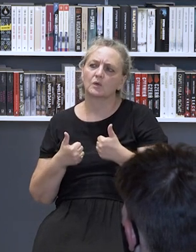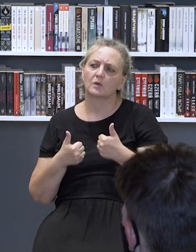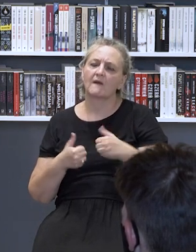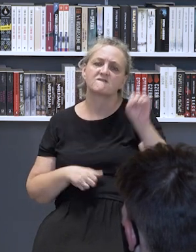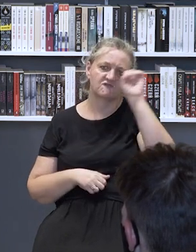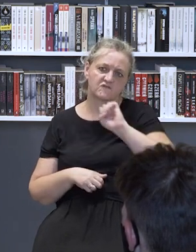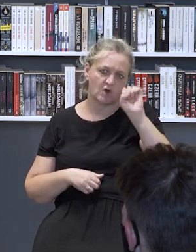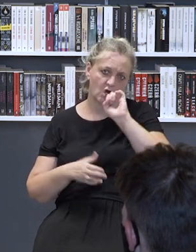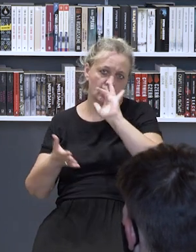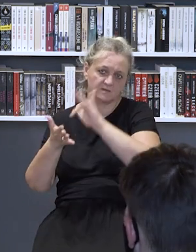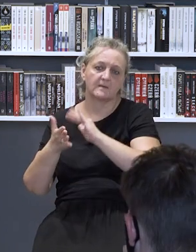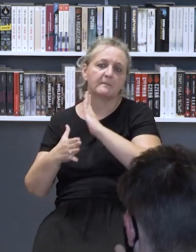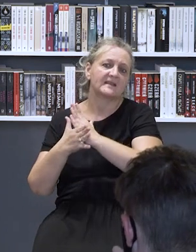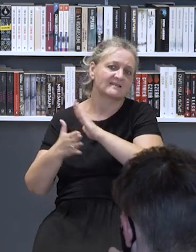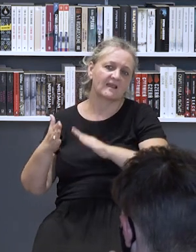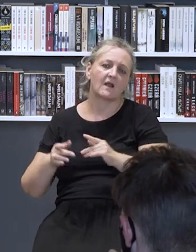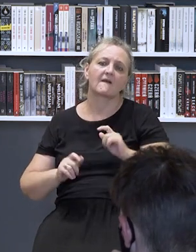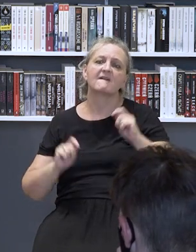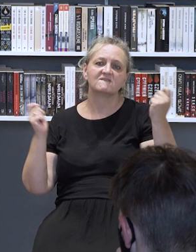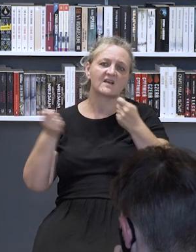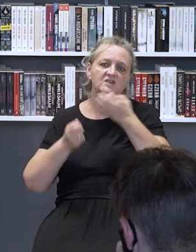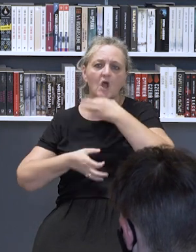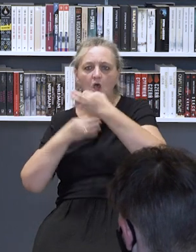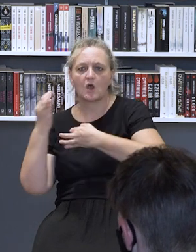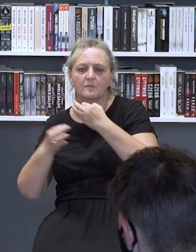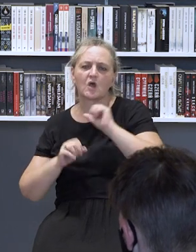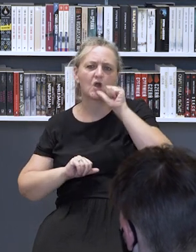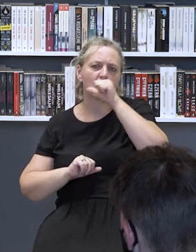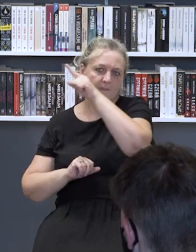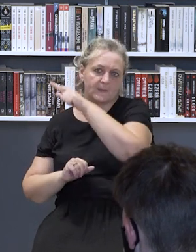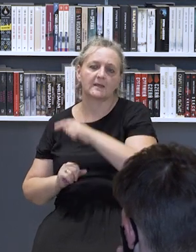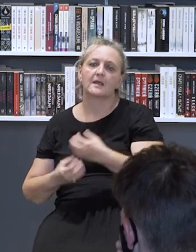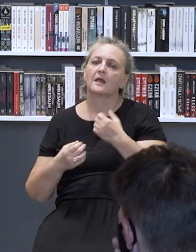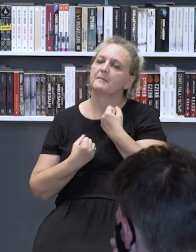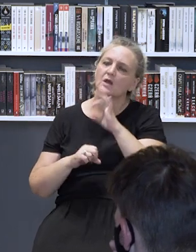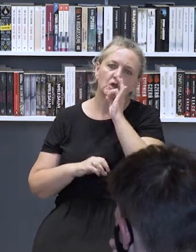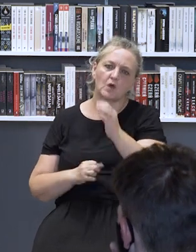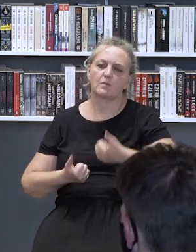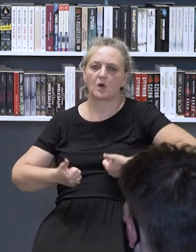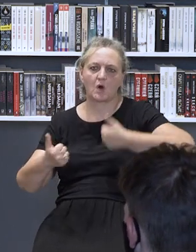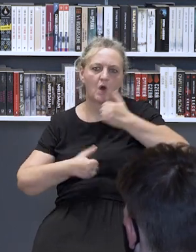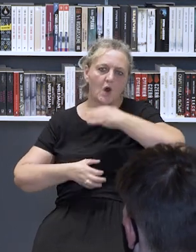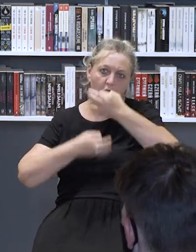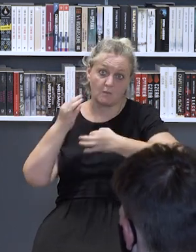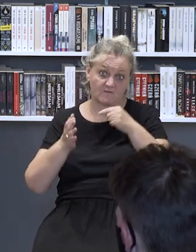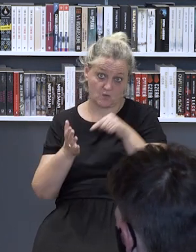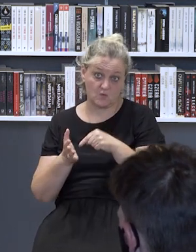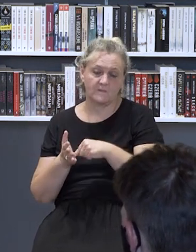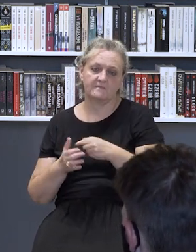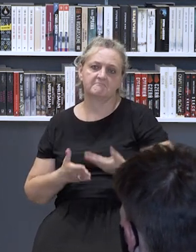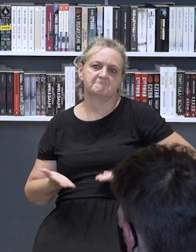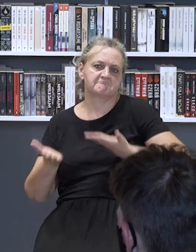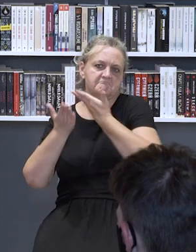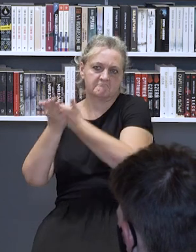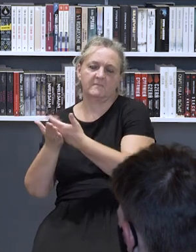we Wrocławiu. Międzynarodowy Festiwal Opowiadania ogłasza rokrocznie bardzo dobry konkurs na opowiadanie właśnie.